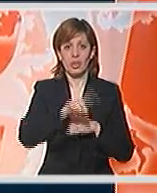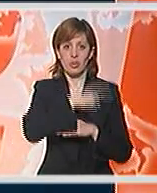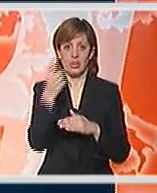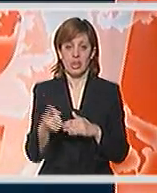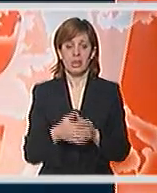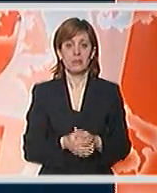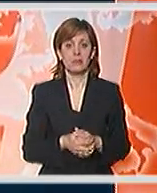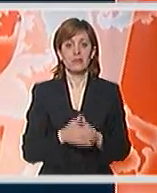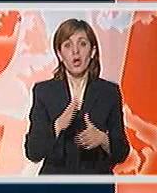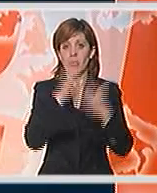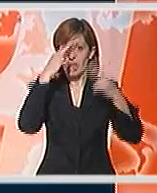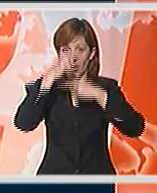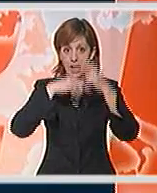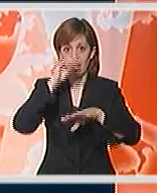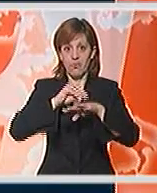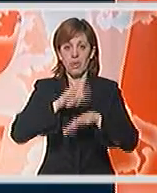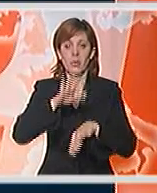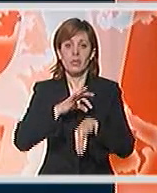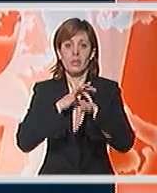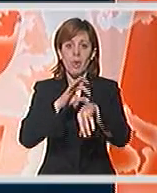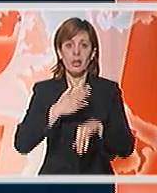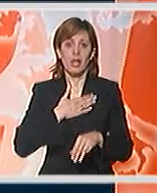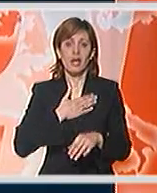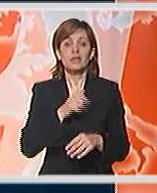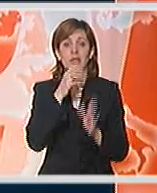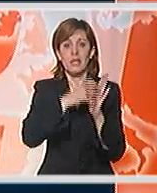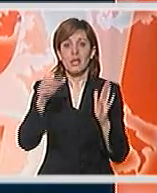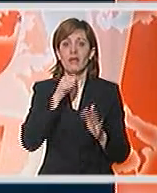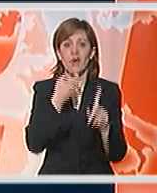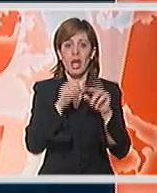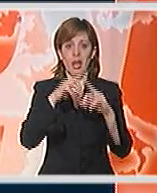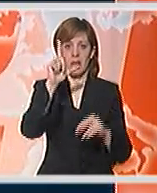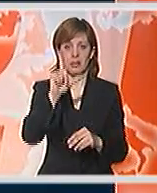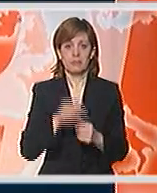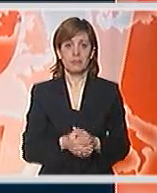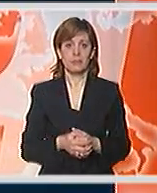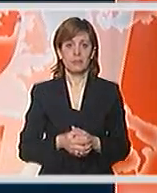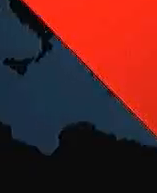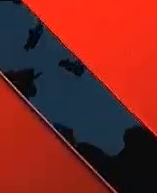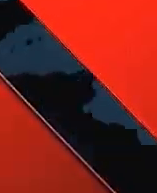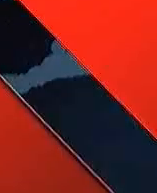Opširni pregled informacija možete pogledati u nastavku vesti na našem infokanalu.